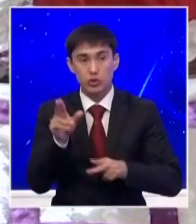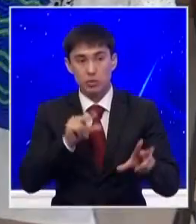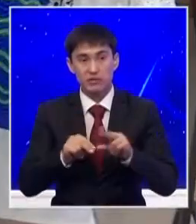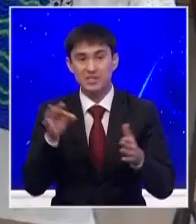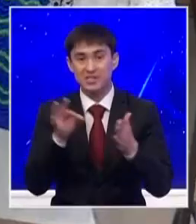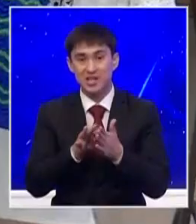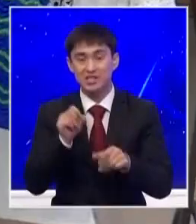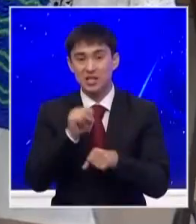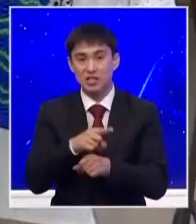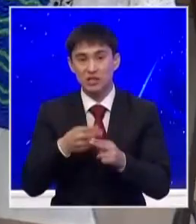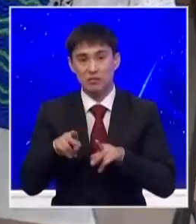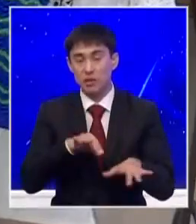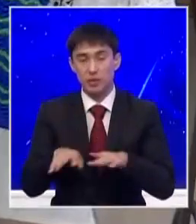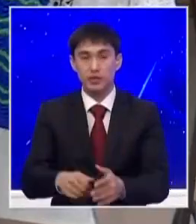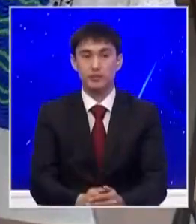цели и задачи данного